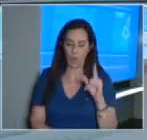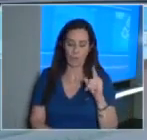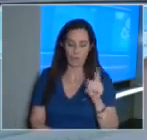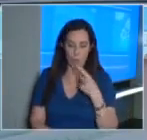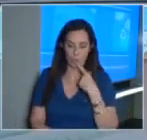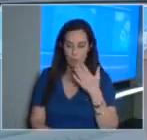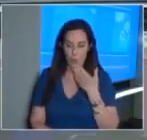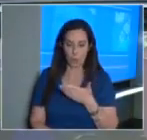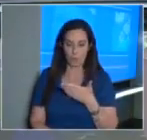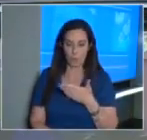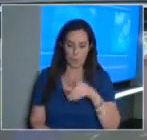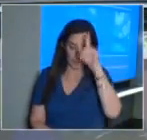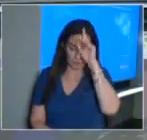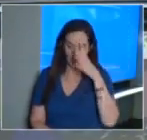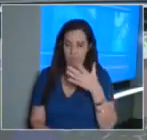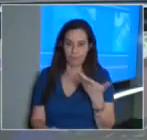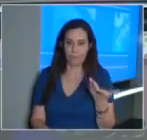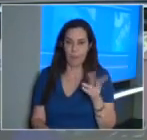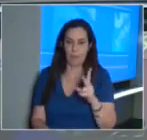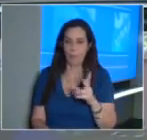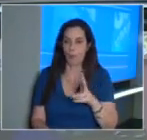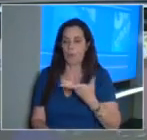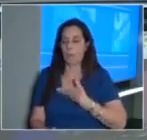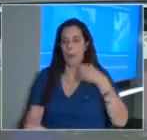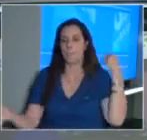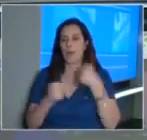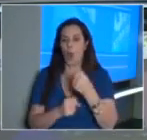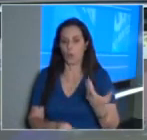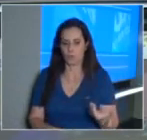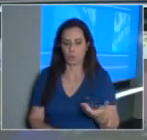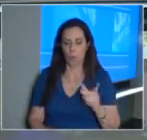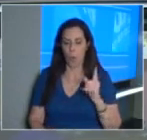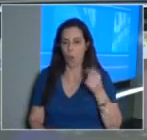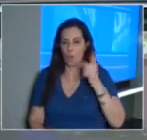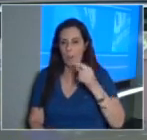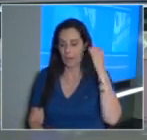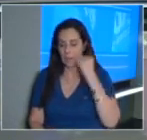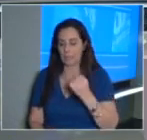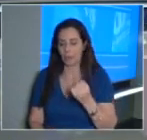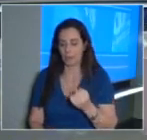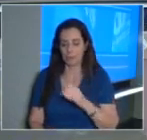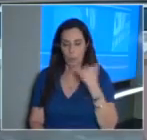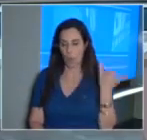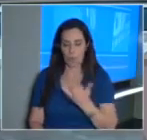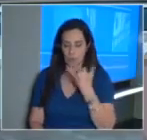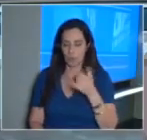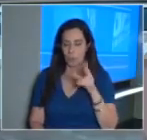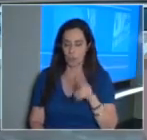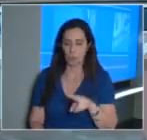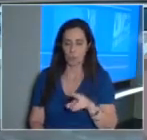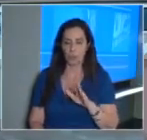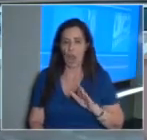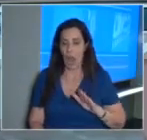זה לא אומר שהיהודים בגרמניה חשופים למכות ולאיומי רצח או פגיעה בכל רגע נתון. יש